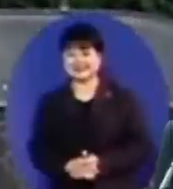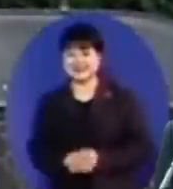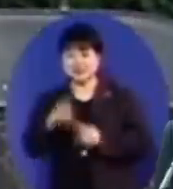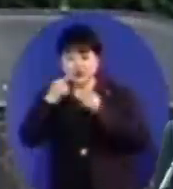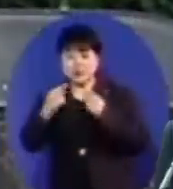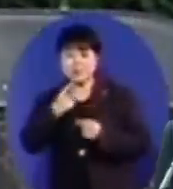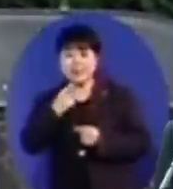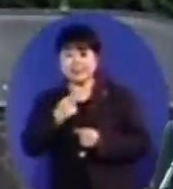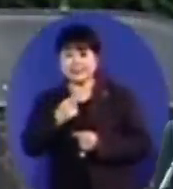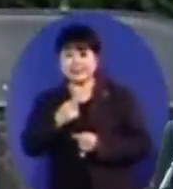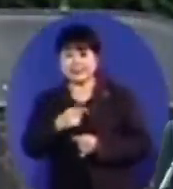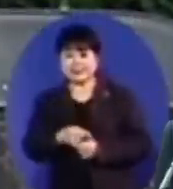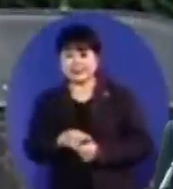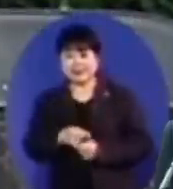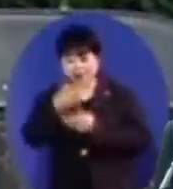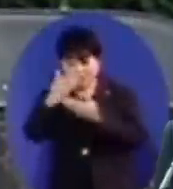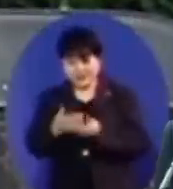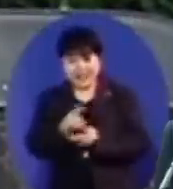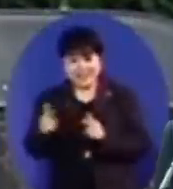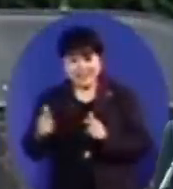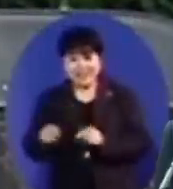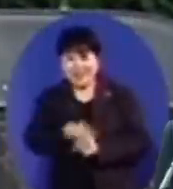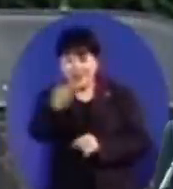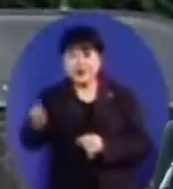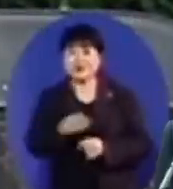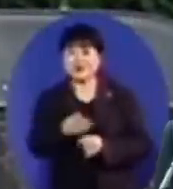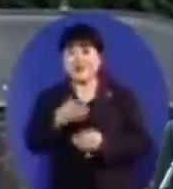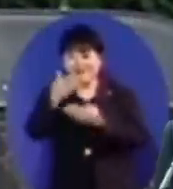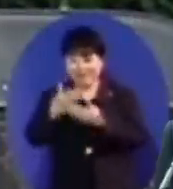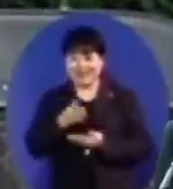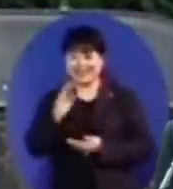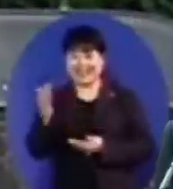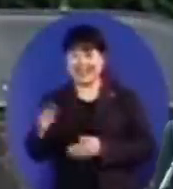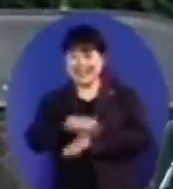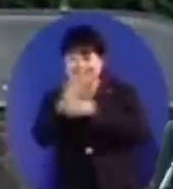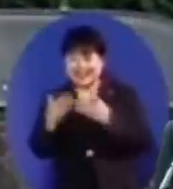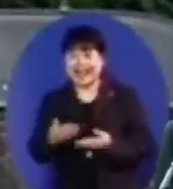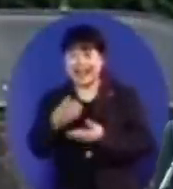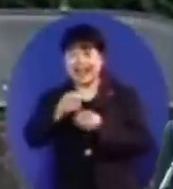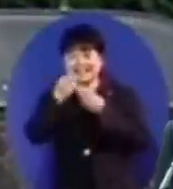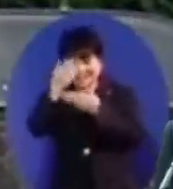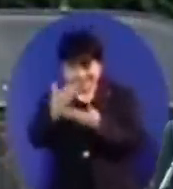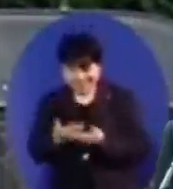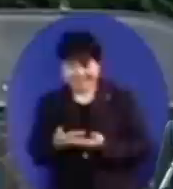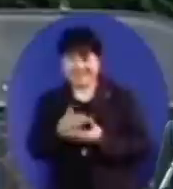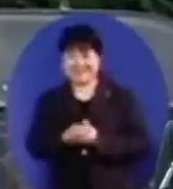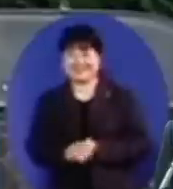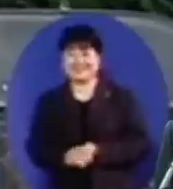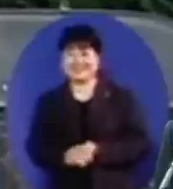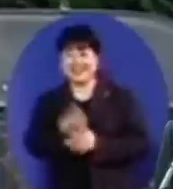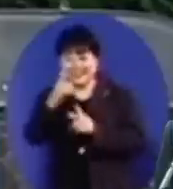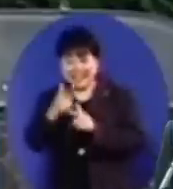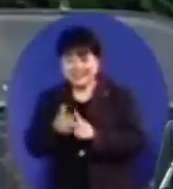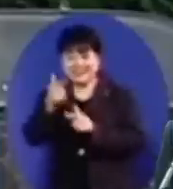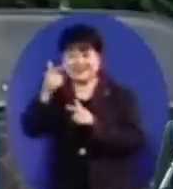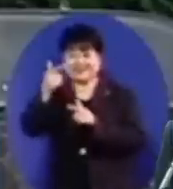조용기만 얻는 줄 알았더니만 여러분도 얻는데요. 우리 다 같이 얻는데요.